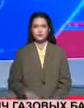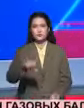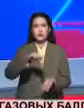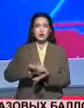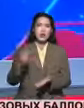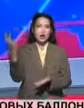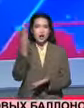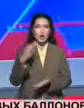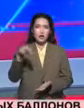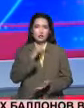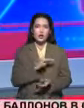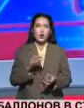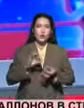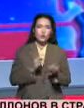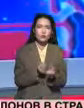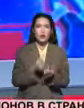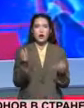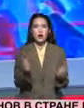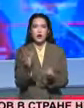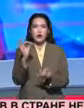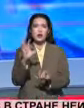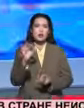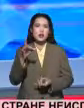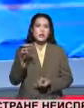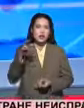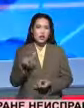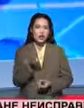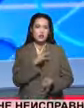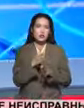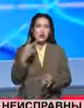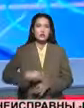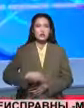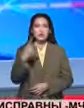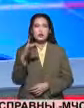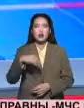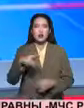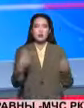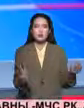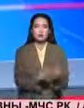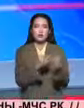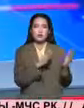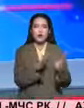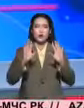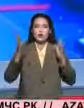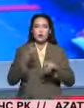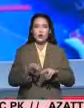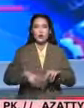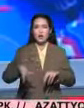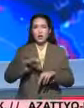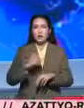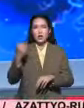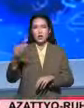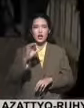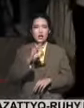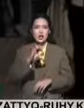Участники астанинского процесса дружно осудили Израиль. В столице проходит очередной 22-й раунд переговоров по урегулированию ситуации в этой стране.